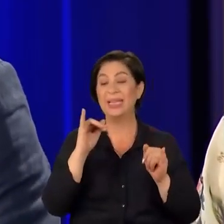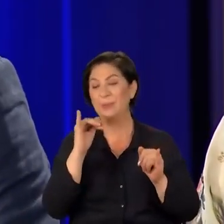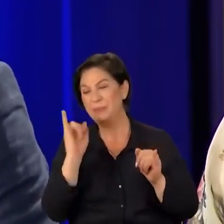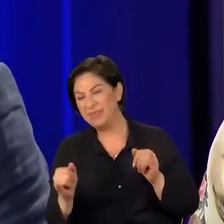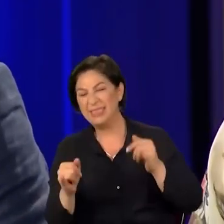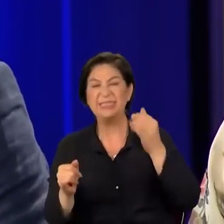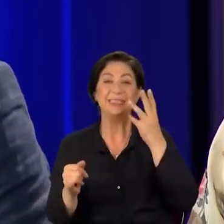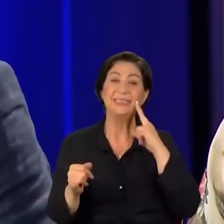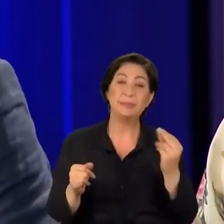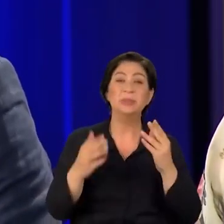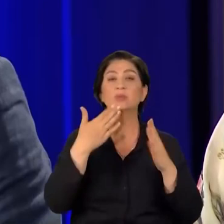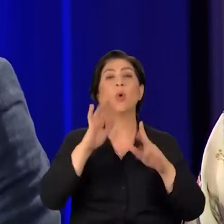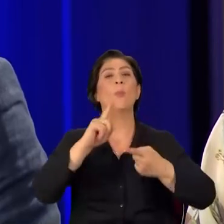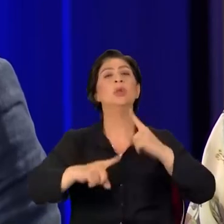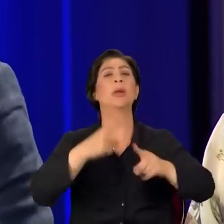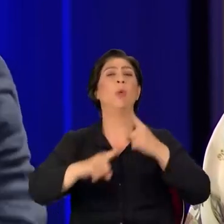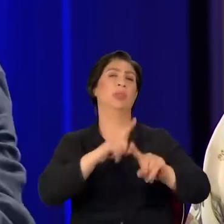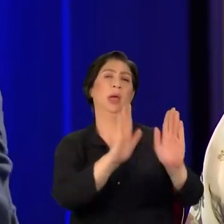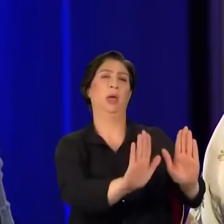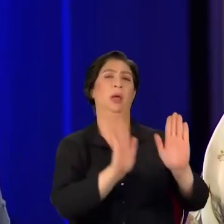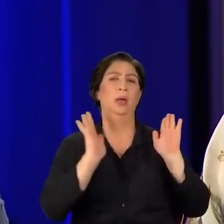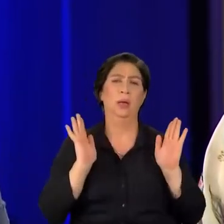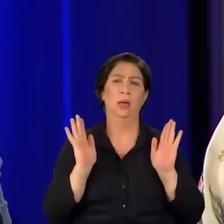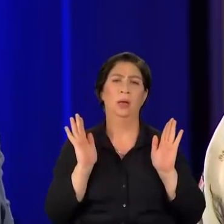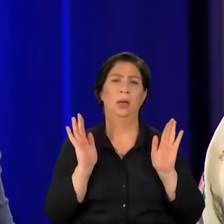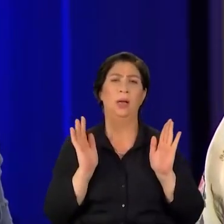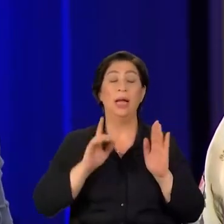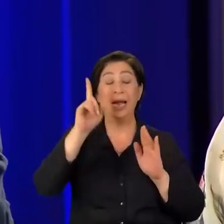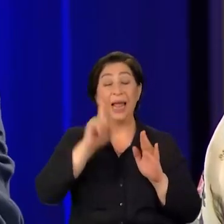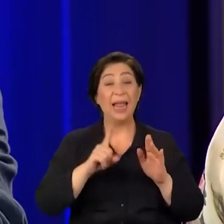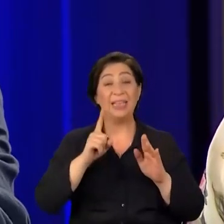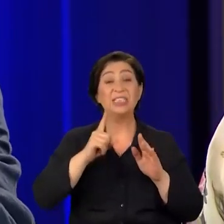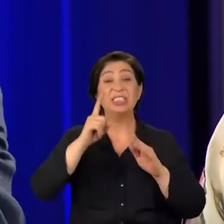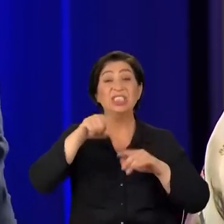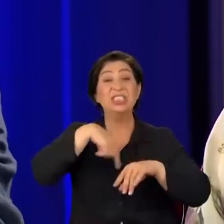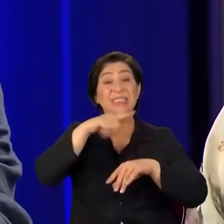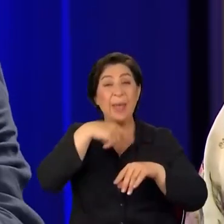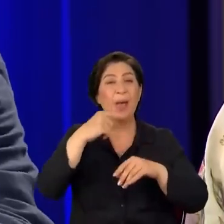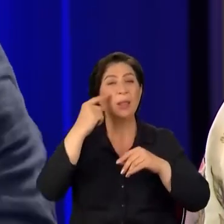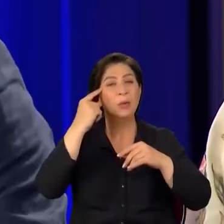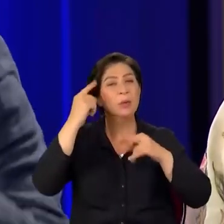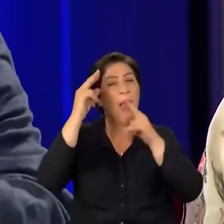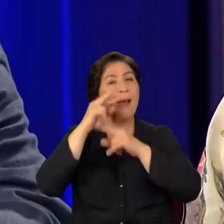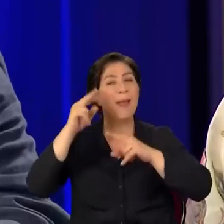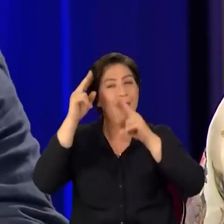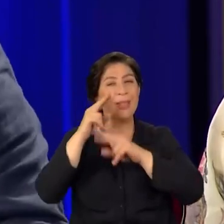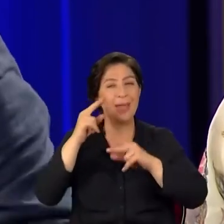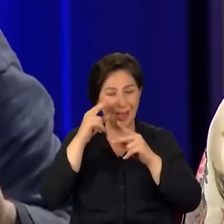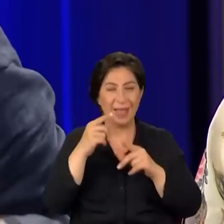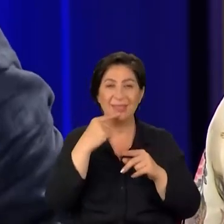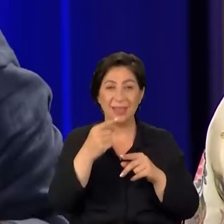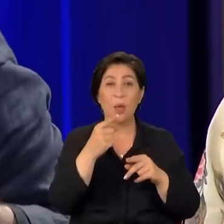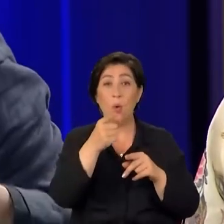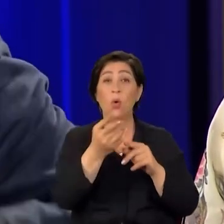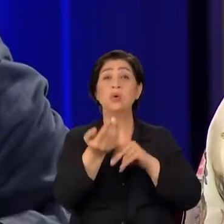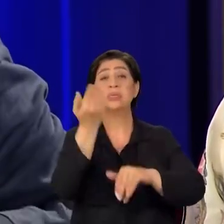Siyaset siyasettir. İlk Çağ Ütopyaları dedik, Aristoteles'e gittiğiniz zaman, Platon'a gittiğiniz